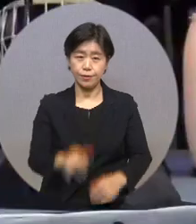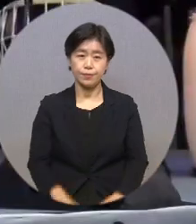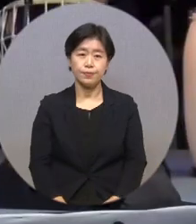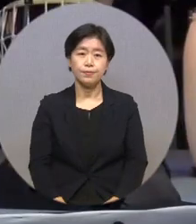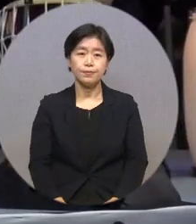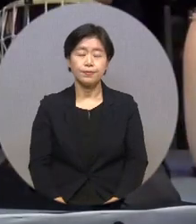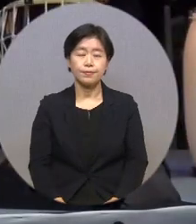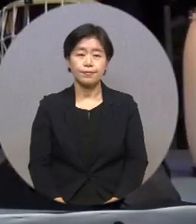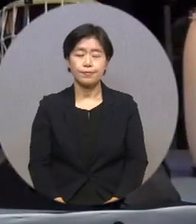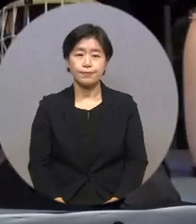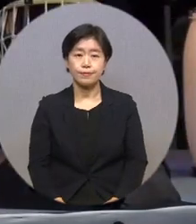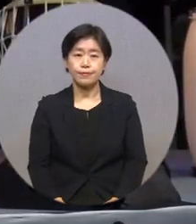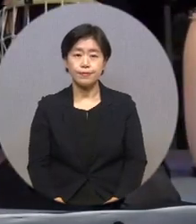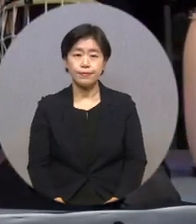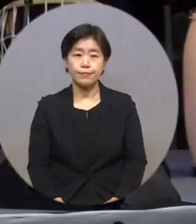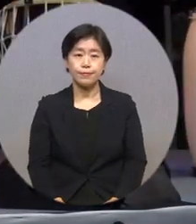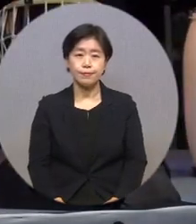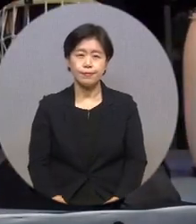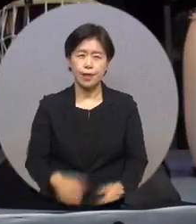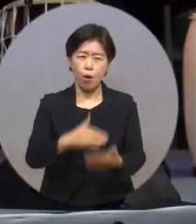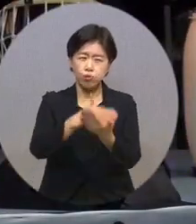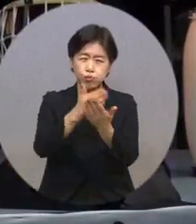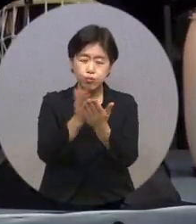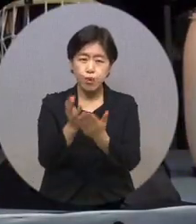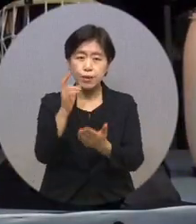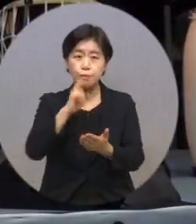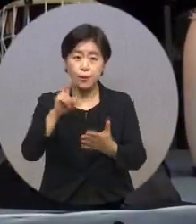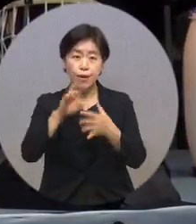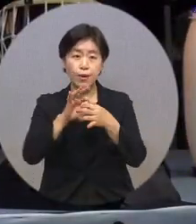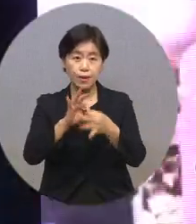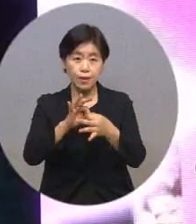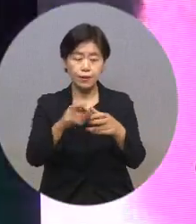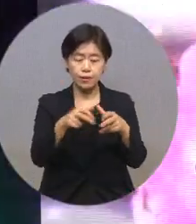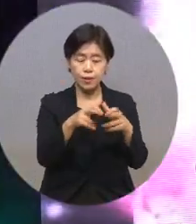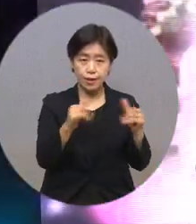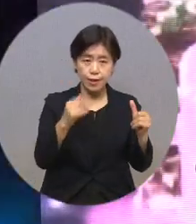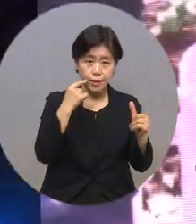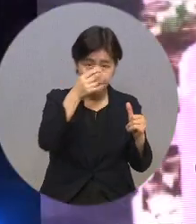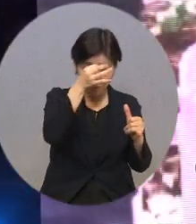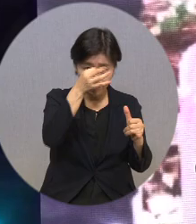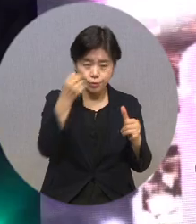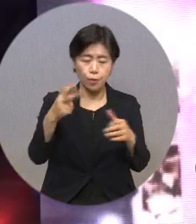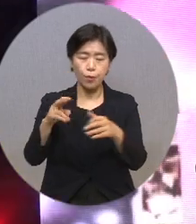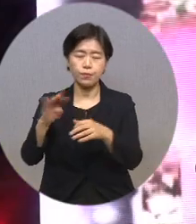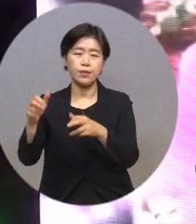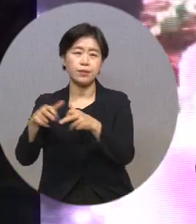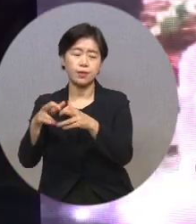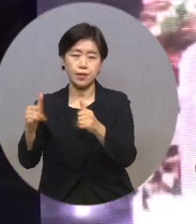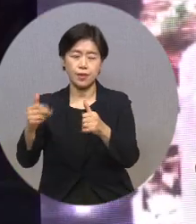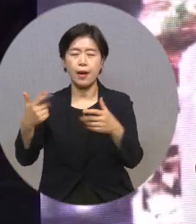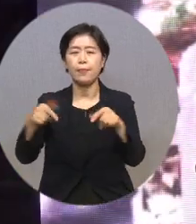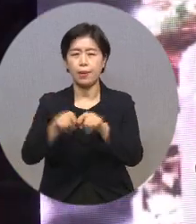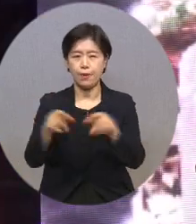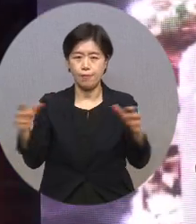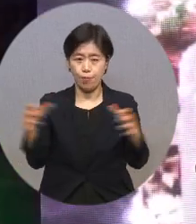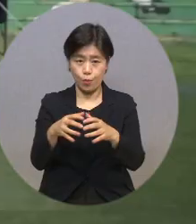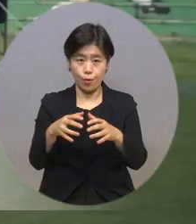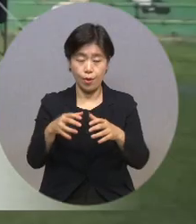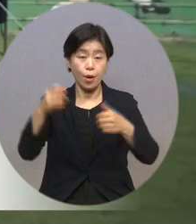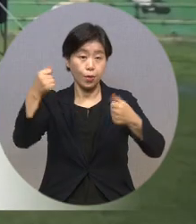이루어진 희노사팀 등 다양한 장르의 장애인 예술가와 비장애인이 하나 되어 뜻깊은 공연을